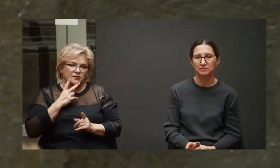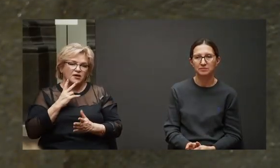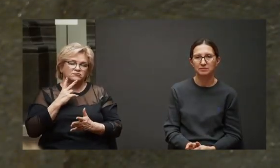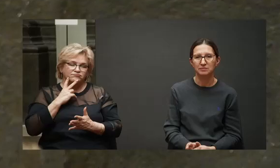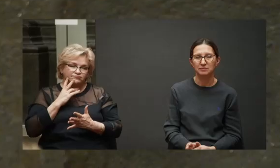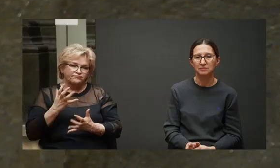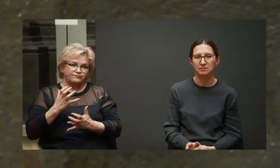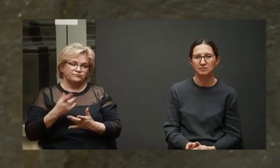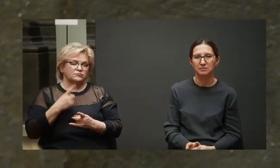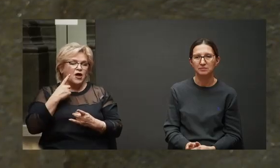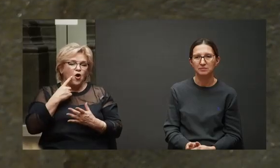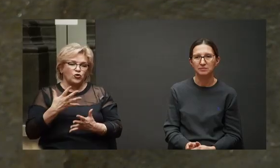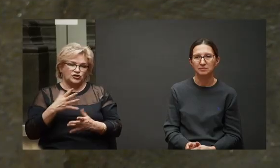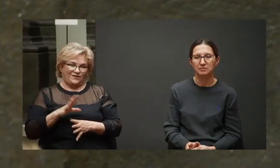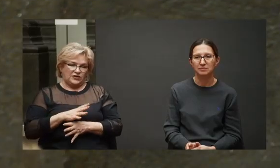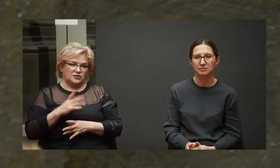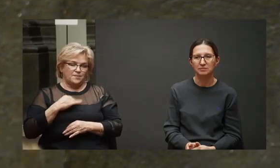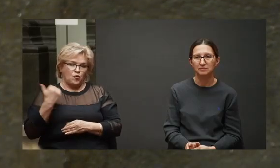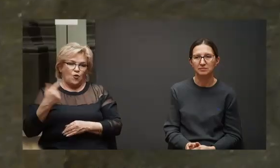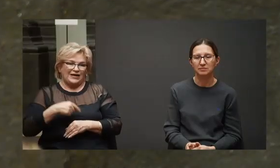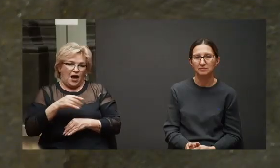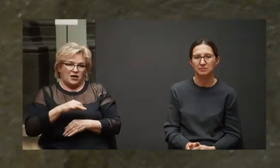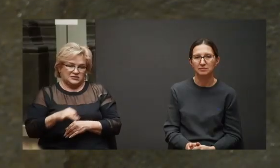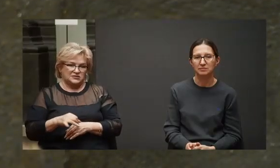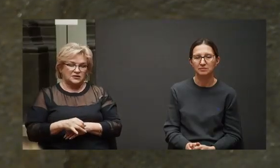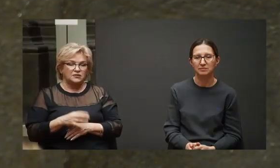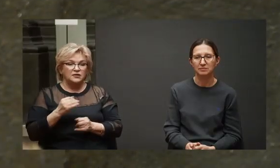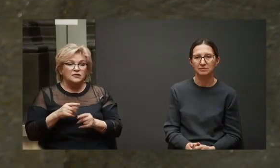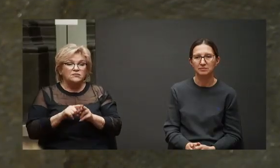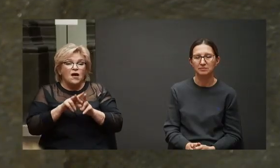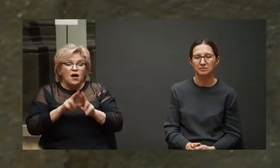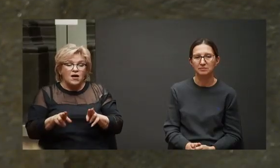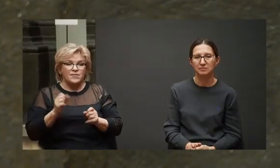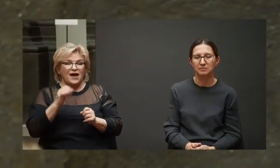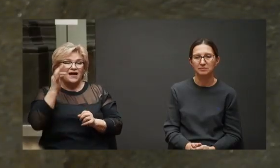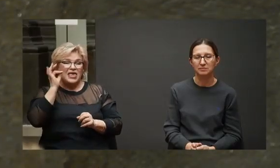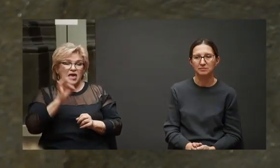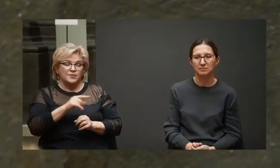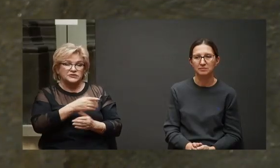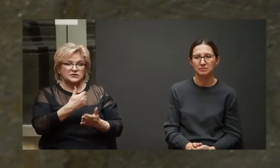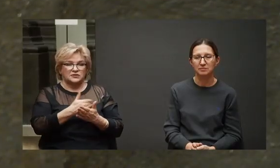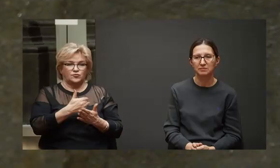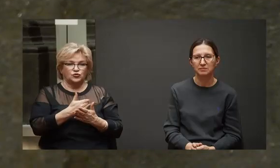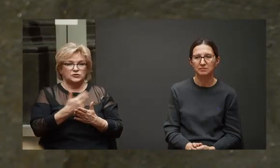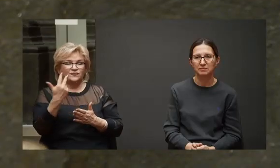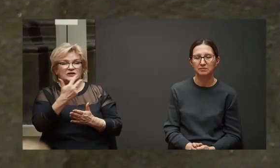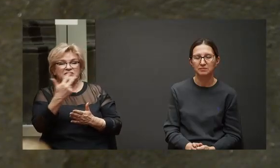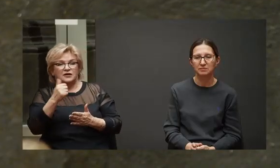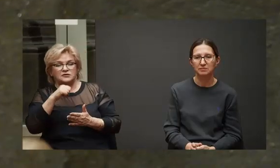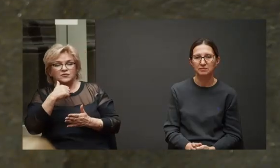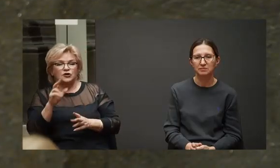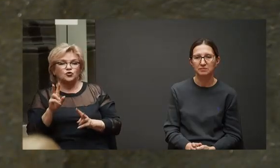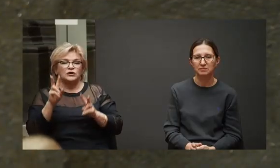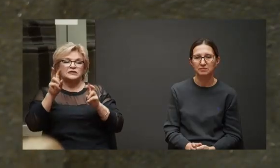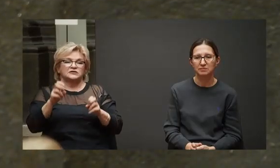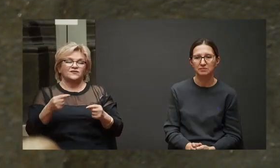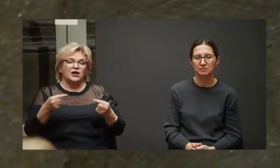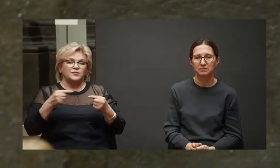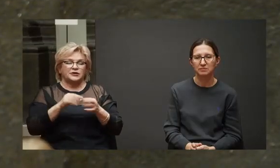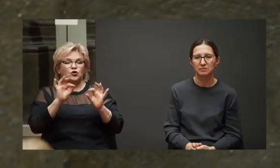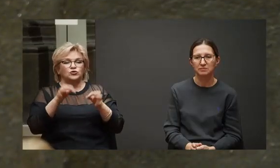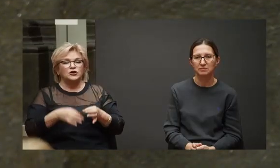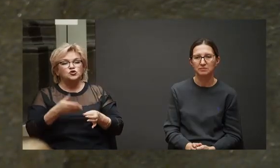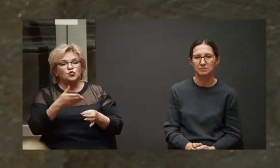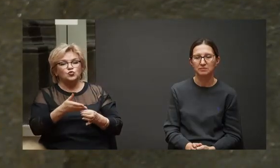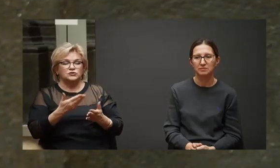бы это очевидно, да, по реакции. Точно так же, как и немцы в 1933 году называли определенное